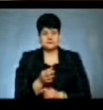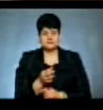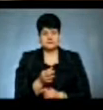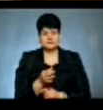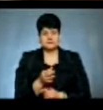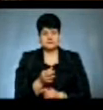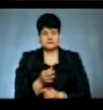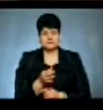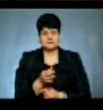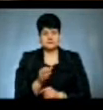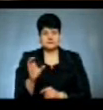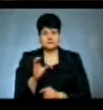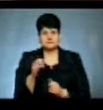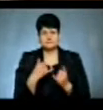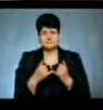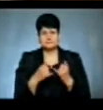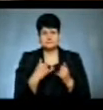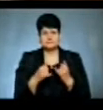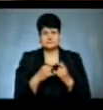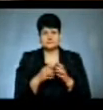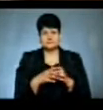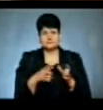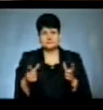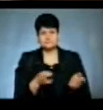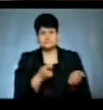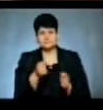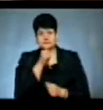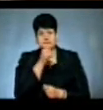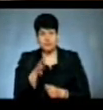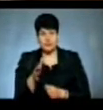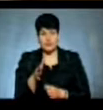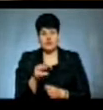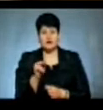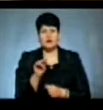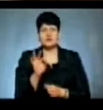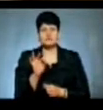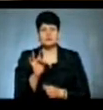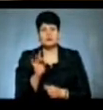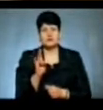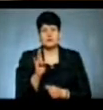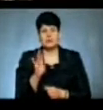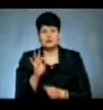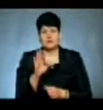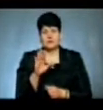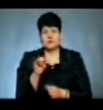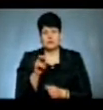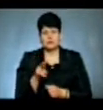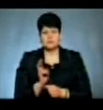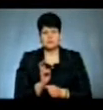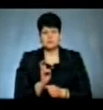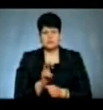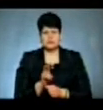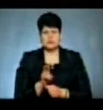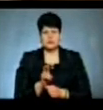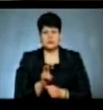полотне ще з синьо-жовте в зал не можна вносити. А Чорновіл вийшов на трибуну